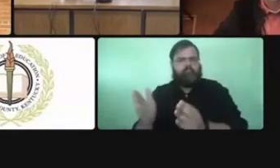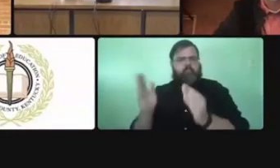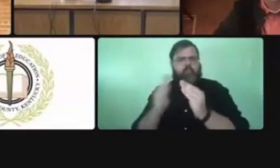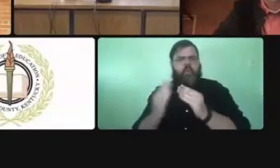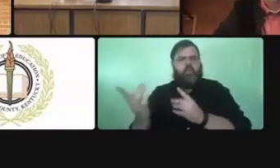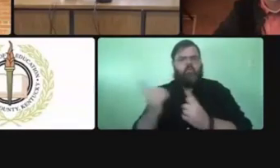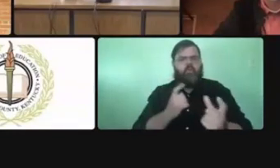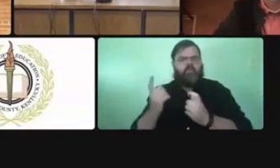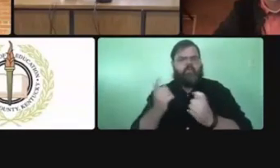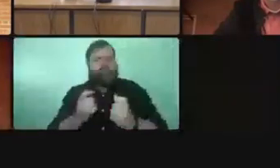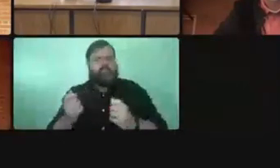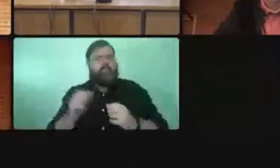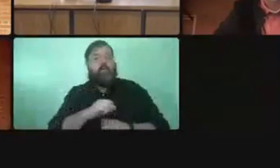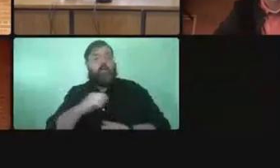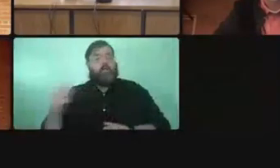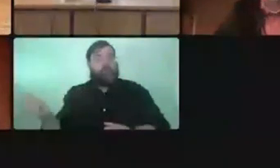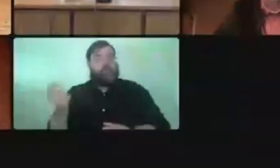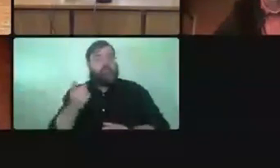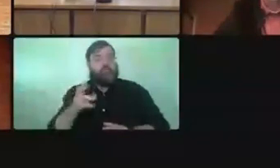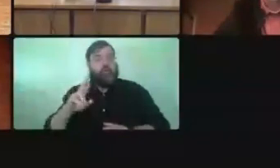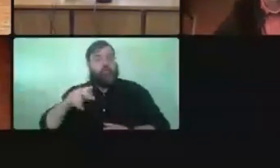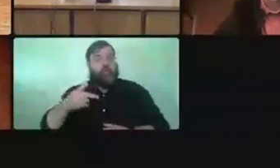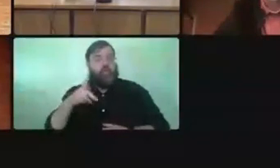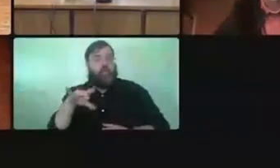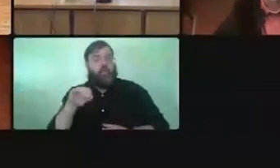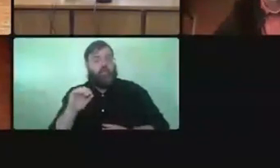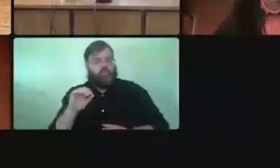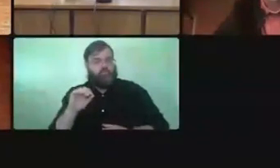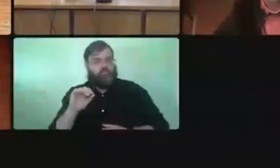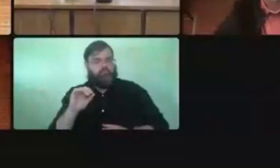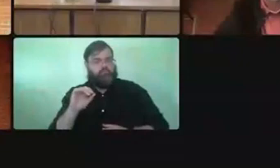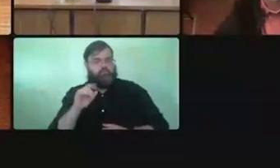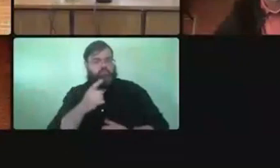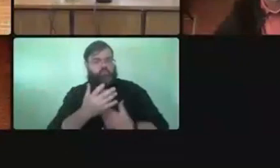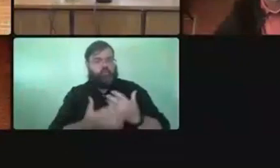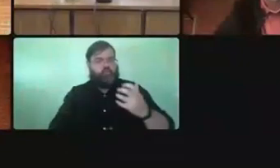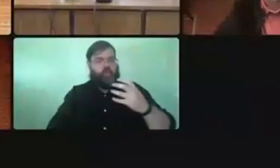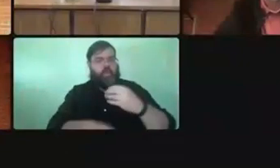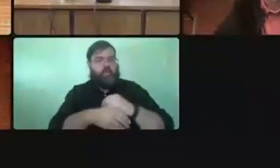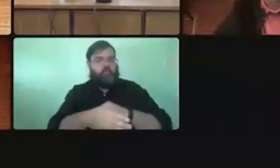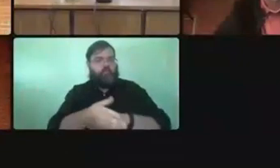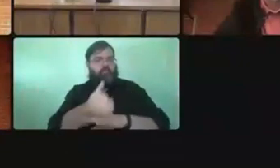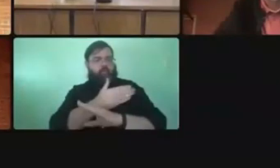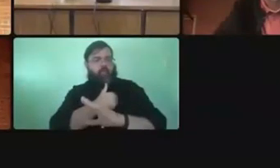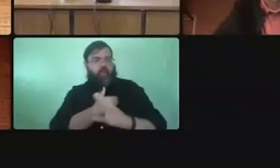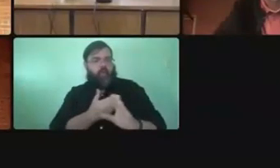tunaendelea kutarajia hatua za ziada ambazo utachukua. Je,